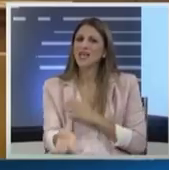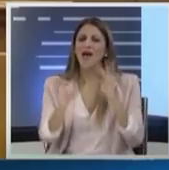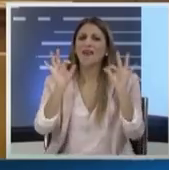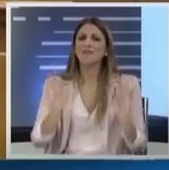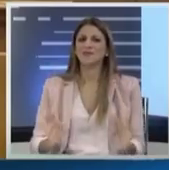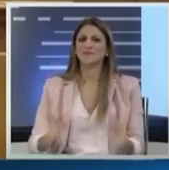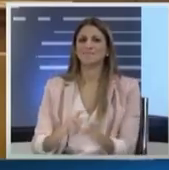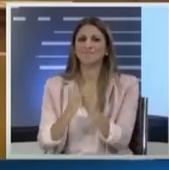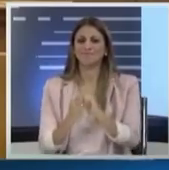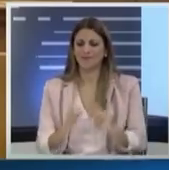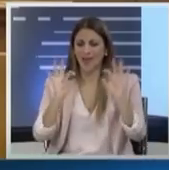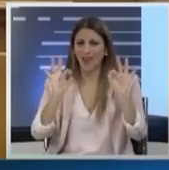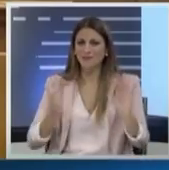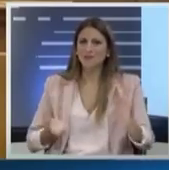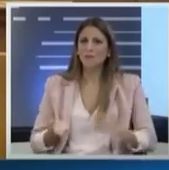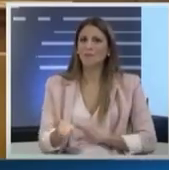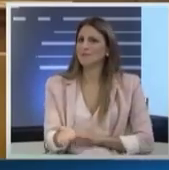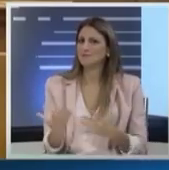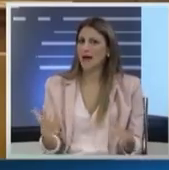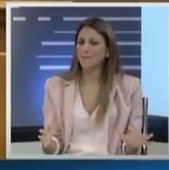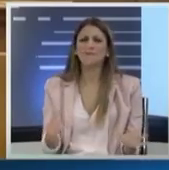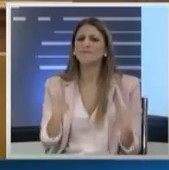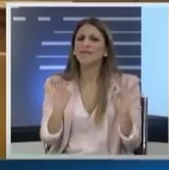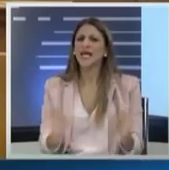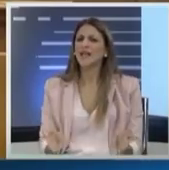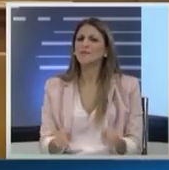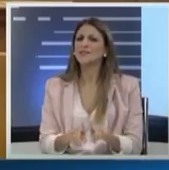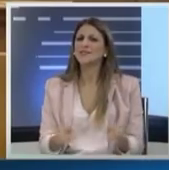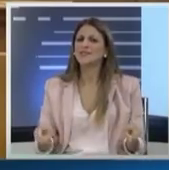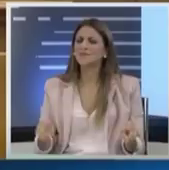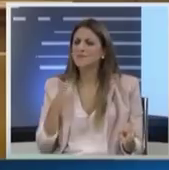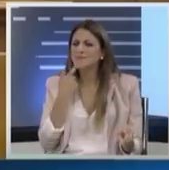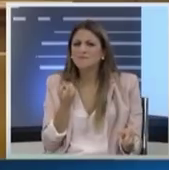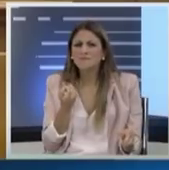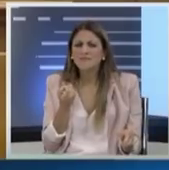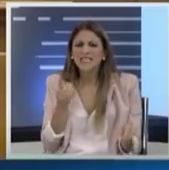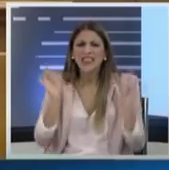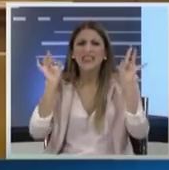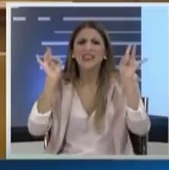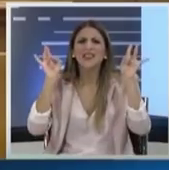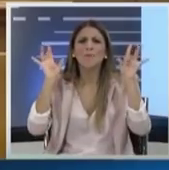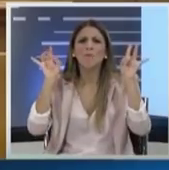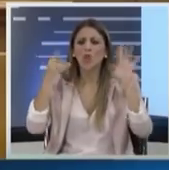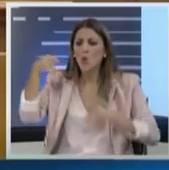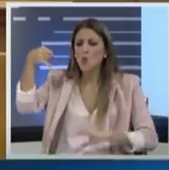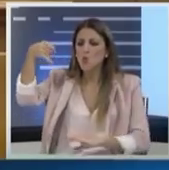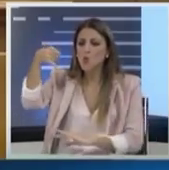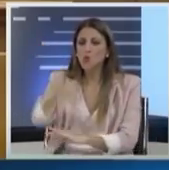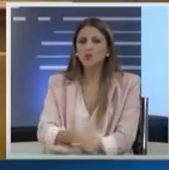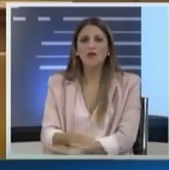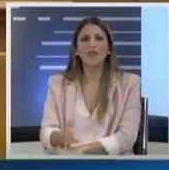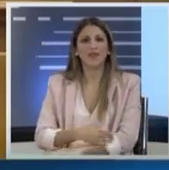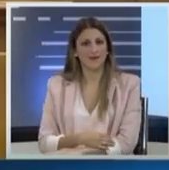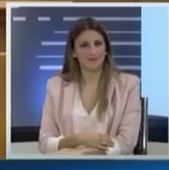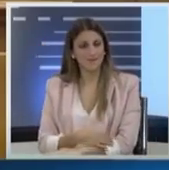τροπολογία που στην πραγματικότητα πρόκειται για τρυπολογία, δηλαδή για μια τρύπα στο νερό. Μέχρι